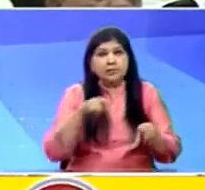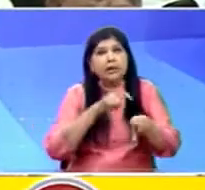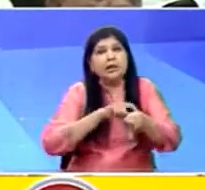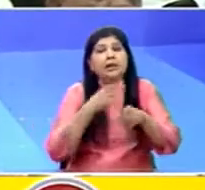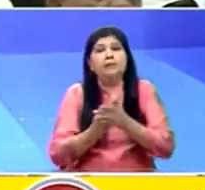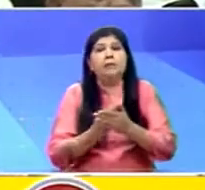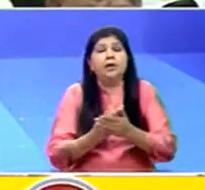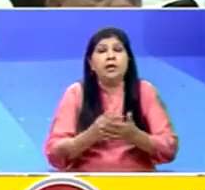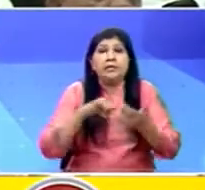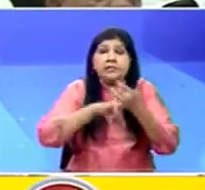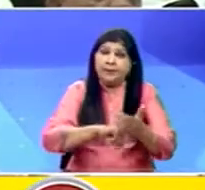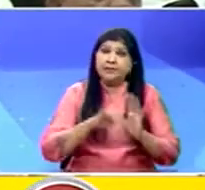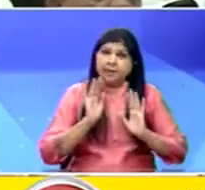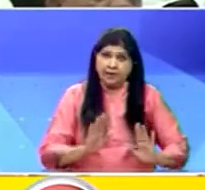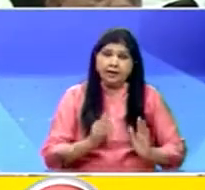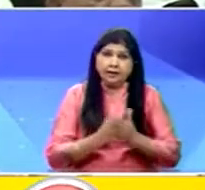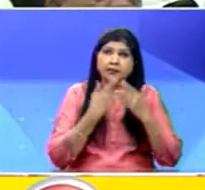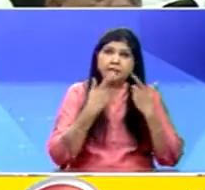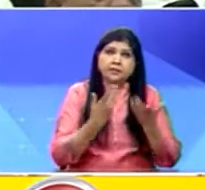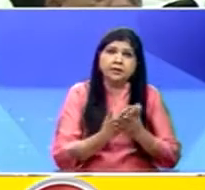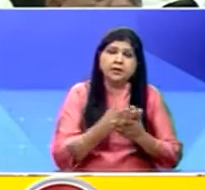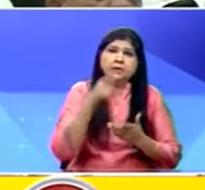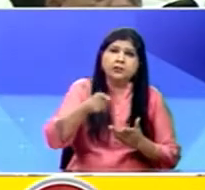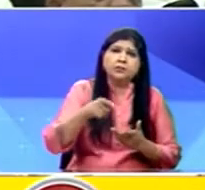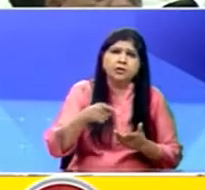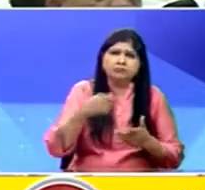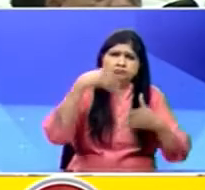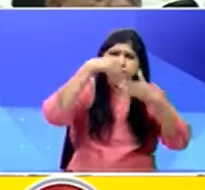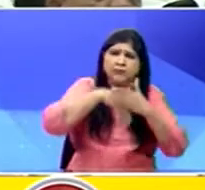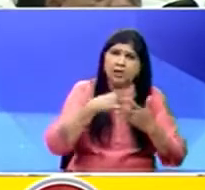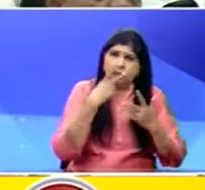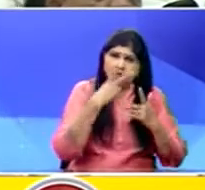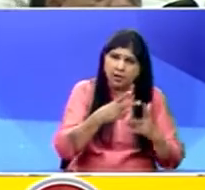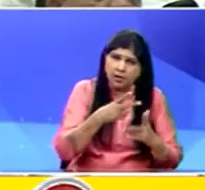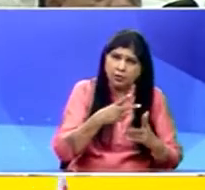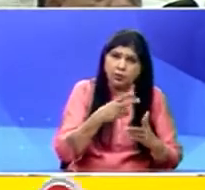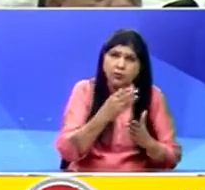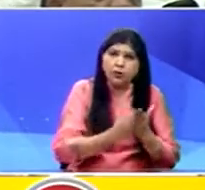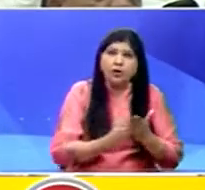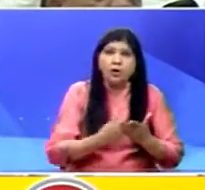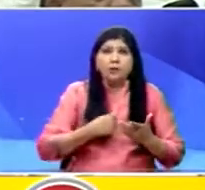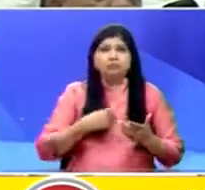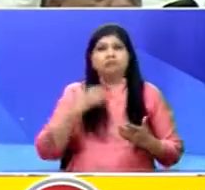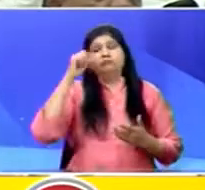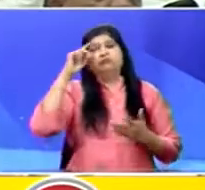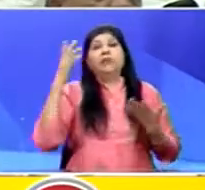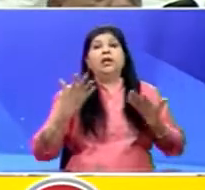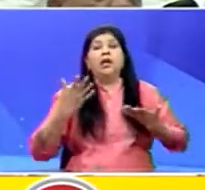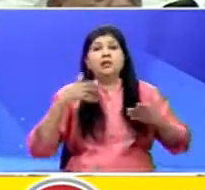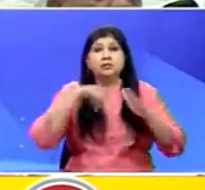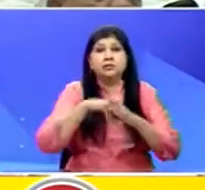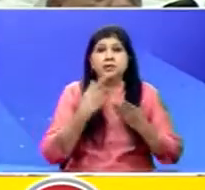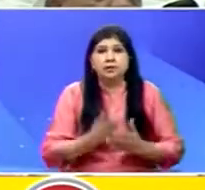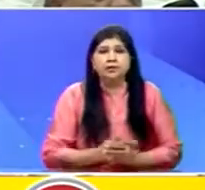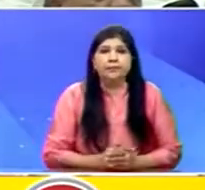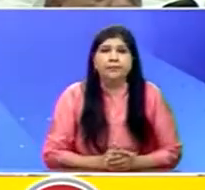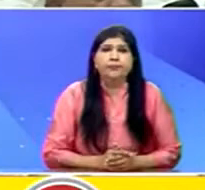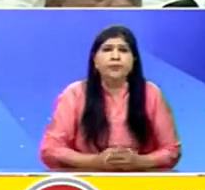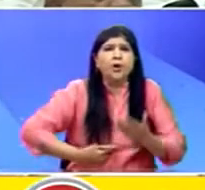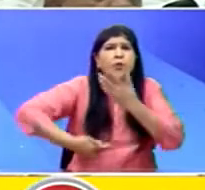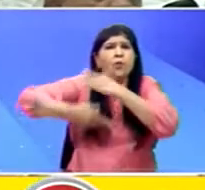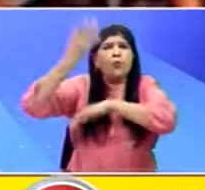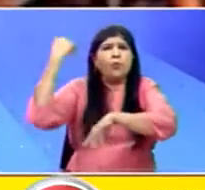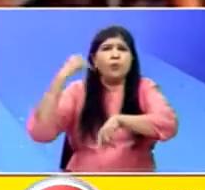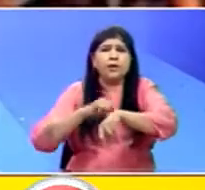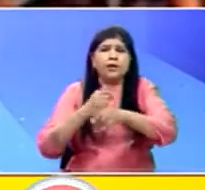कितना महत्वपूर्ण है। जब उसकी गहराई में जाते हैं तो हम आश्चर्य से भर जाते हैं। हजारों